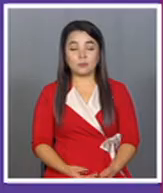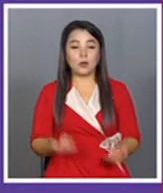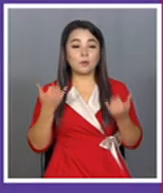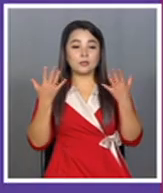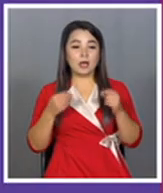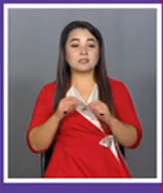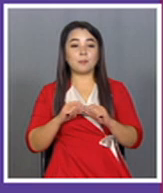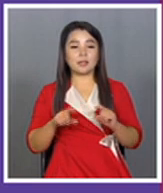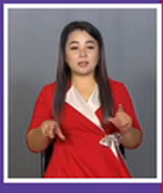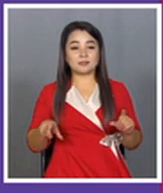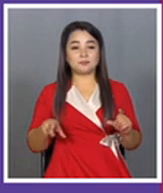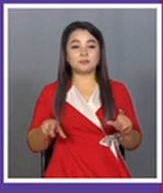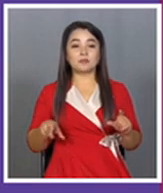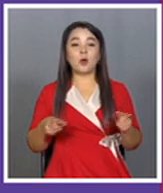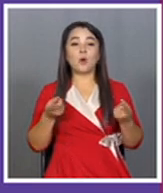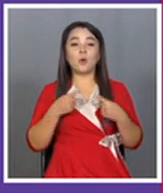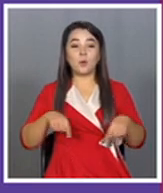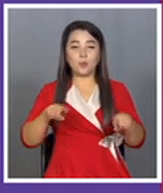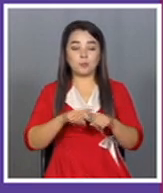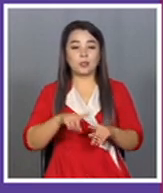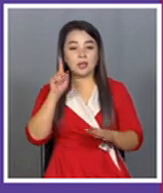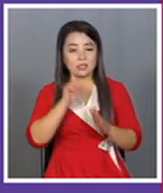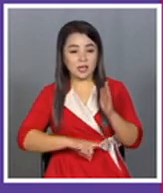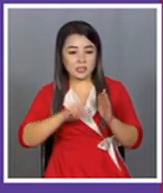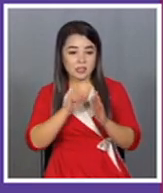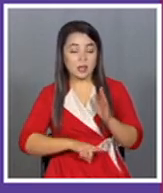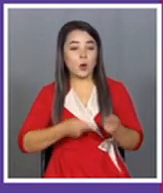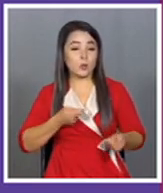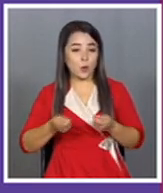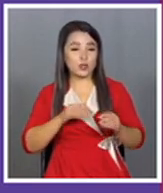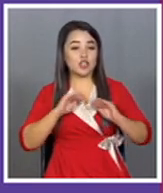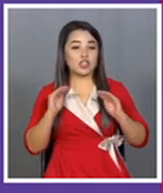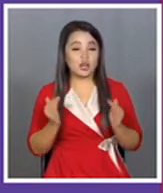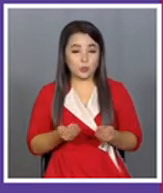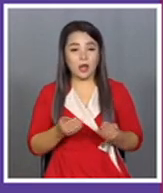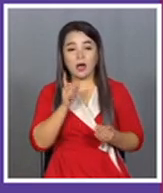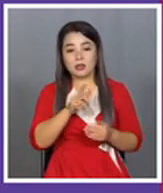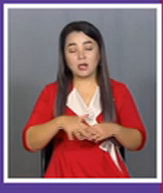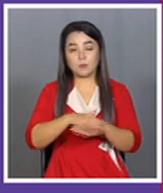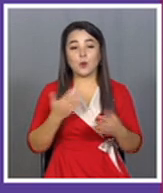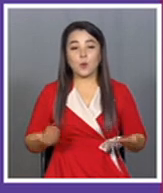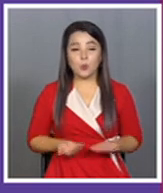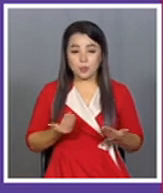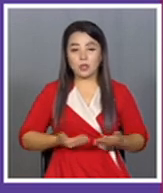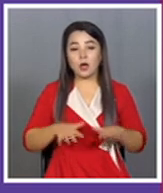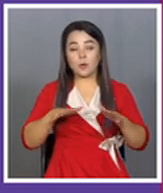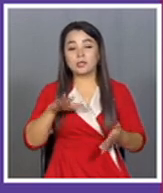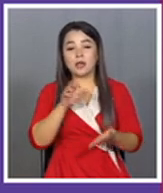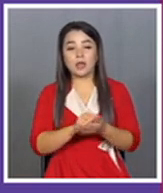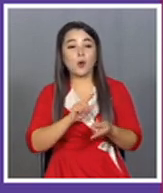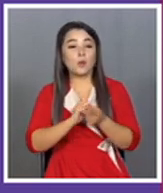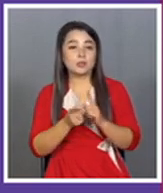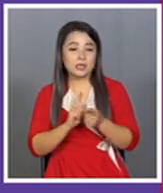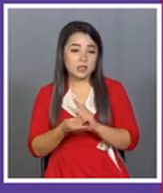Бүгінгі сабақта қоғамда дін ролінің шектелуіне байланысты адамдар өмірінде орын алған